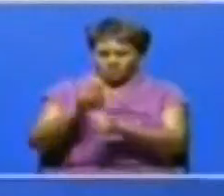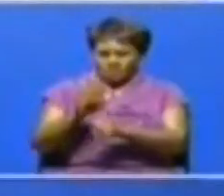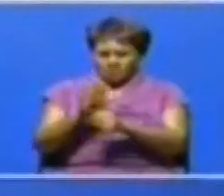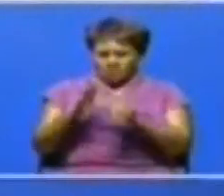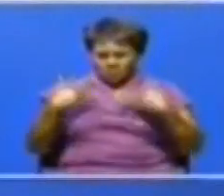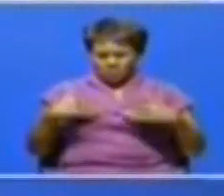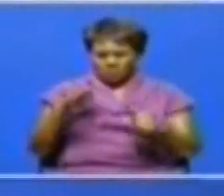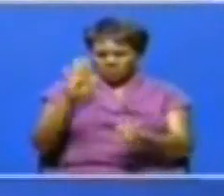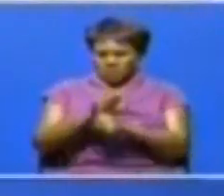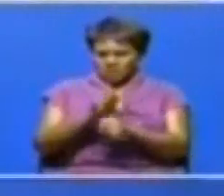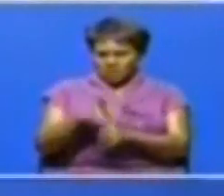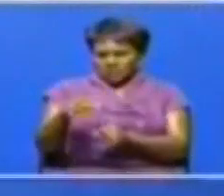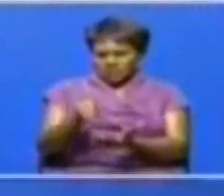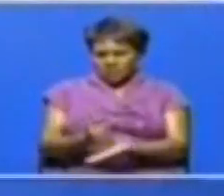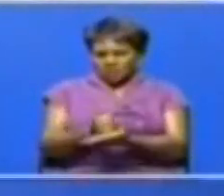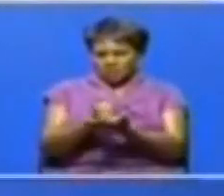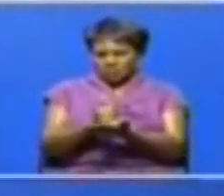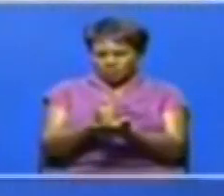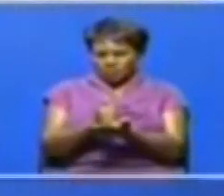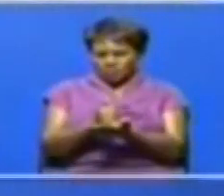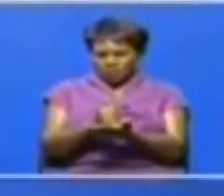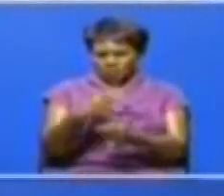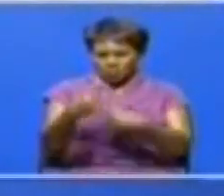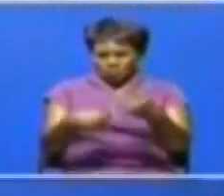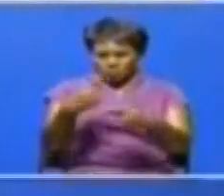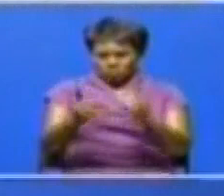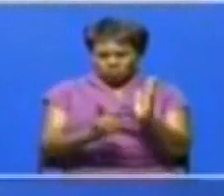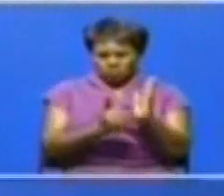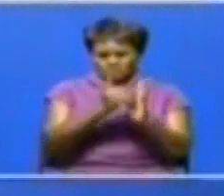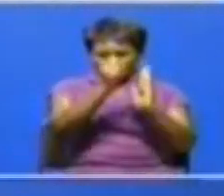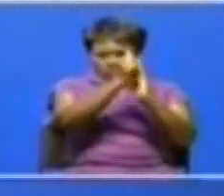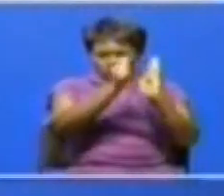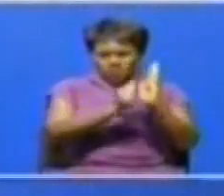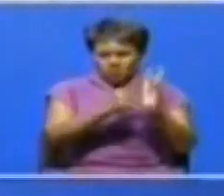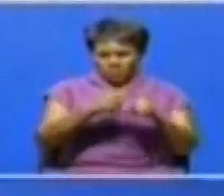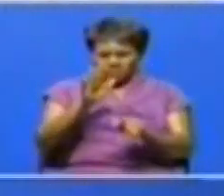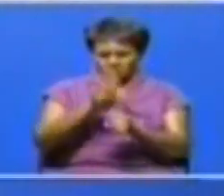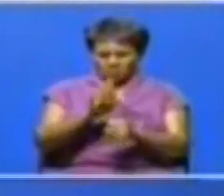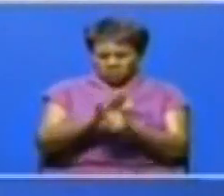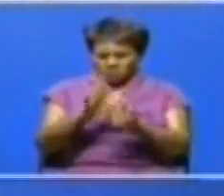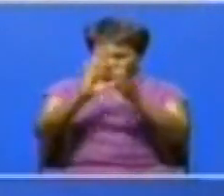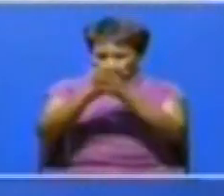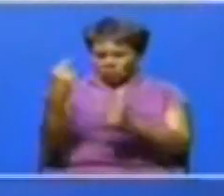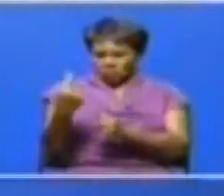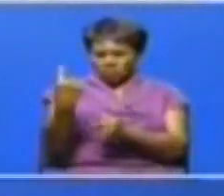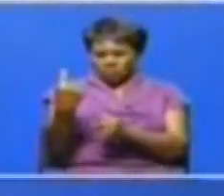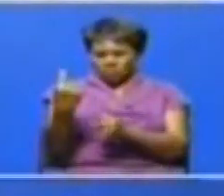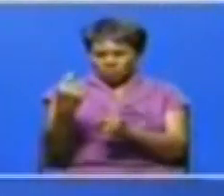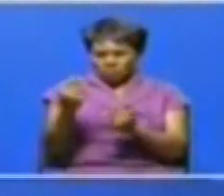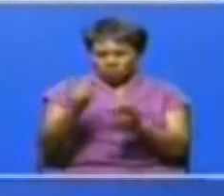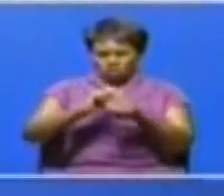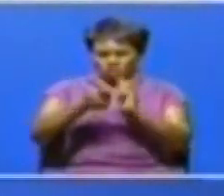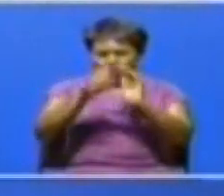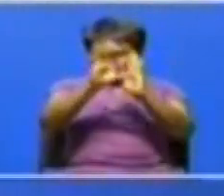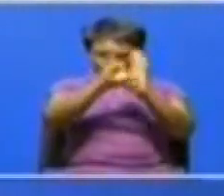lakini hiyo wingi inaweza saidia kusukuma gurudumu ya development agenda. Lakini hiyo wingi ya Jubilee peke yake haijafika ya